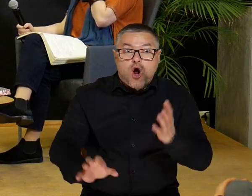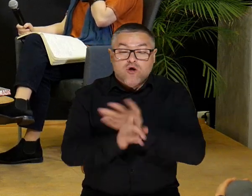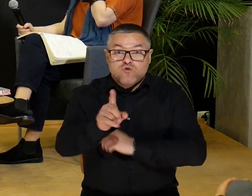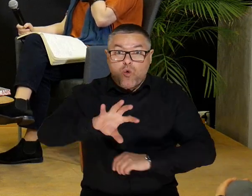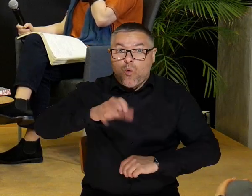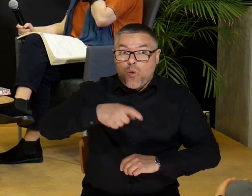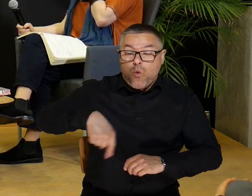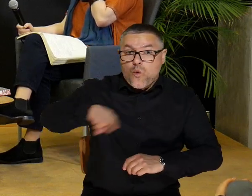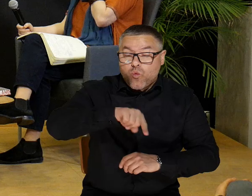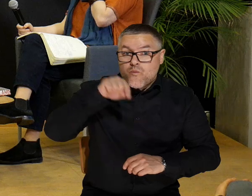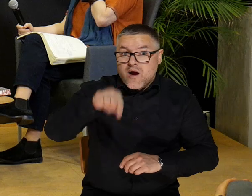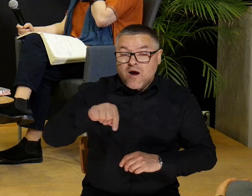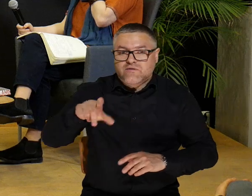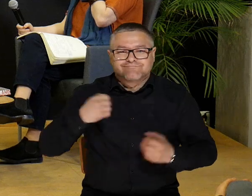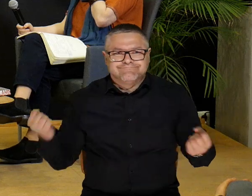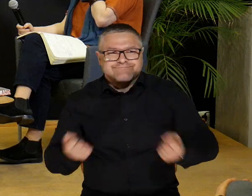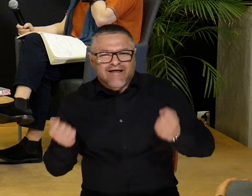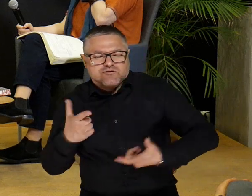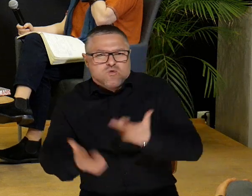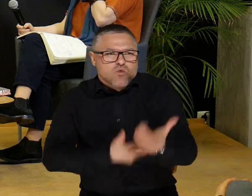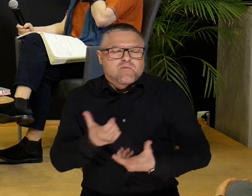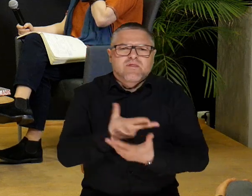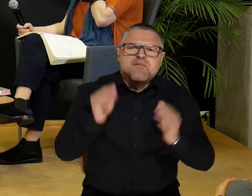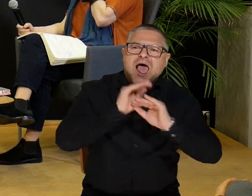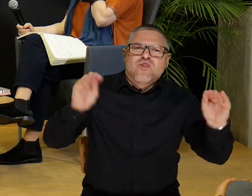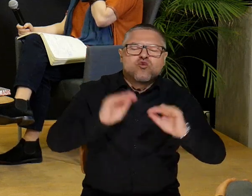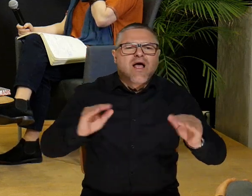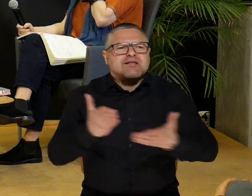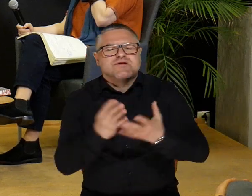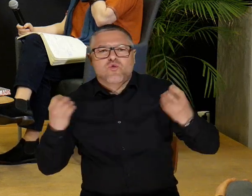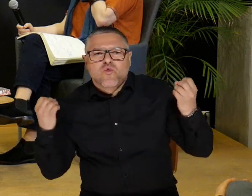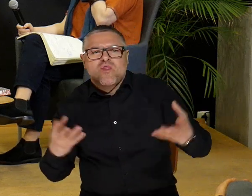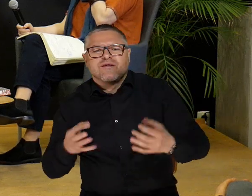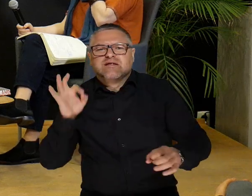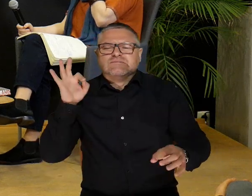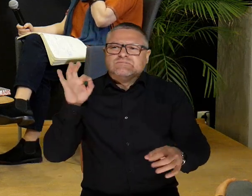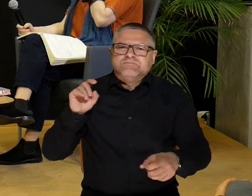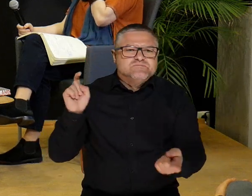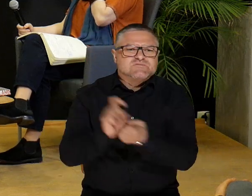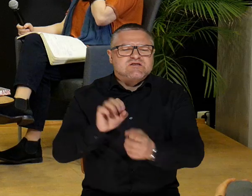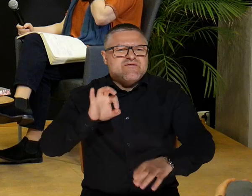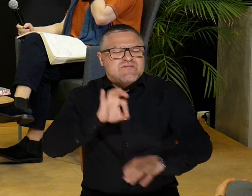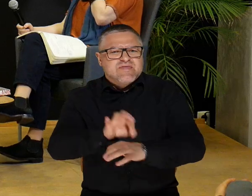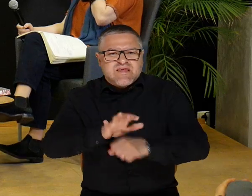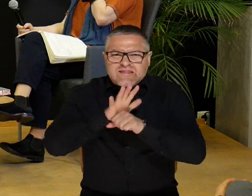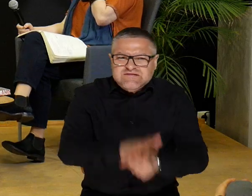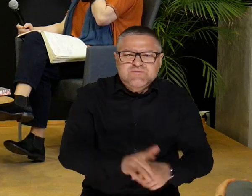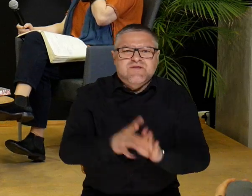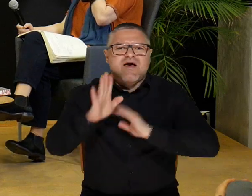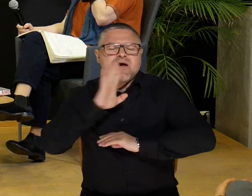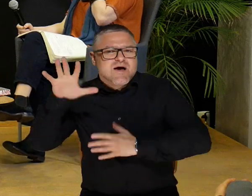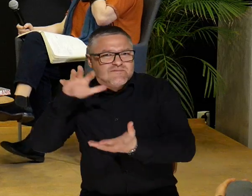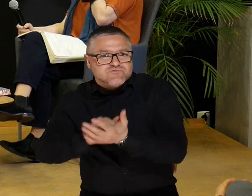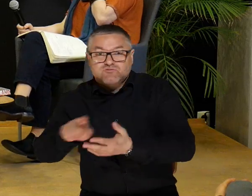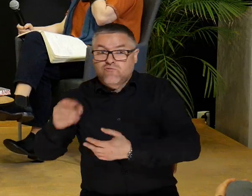grupa takich właśnie aktywistów zajmujących się edukacją międzykulturową, antydyskryminacyjnymi działaniami w Stanach Zjednoczonych,